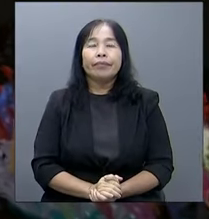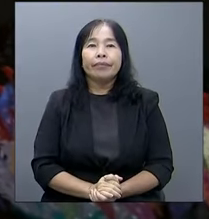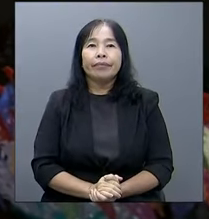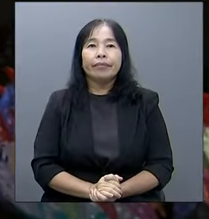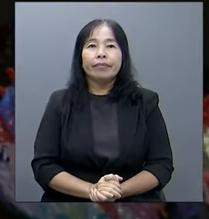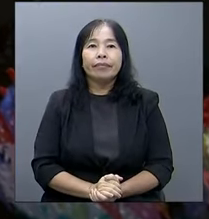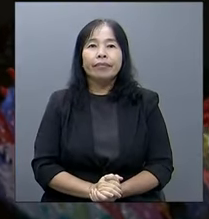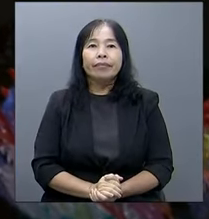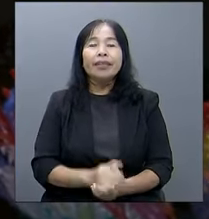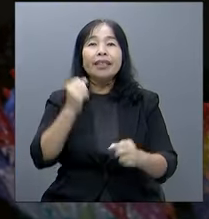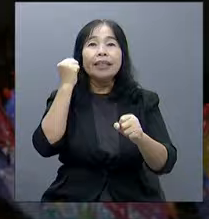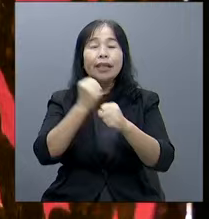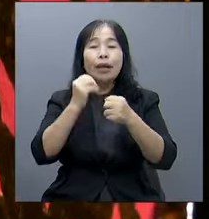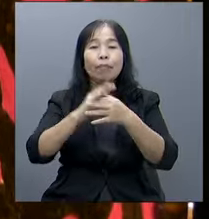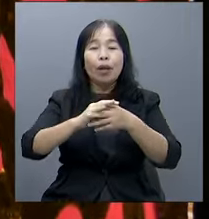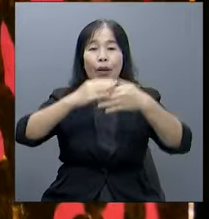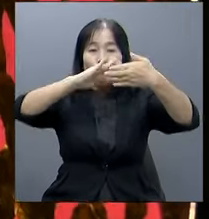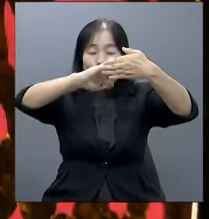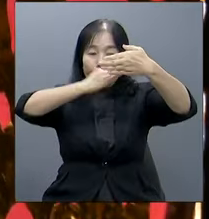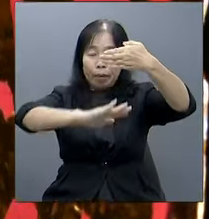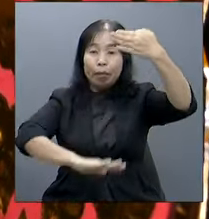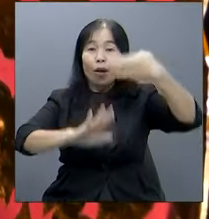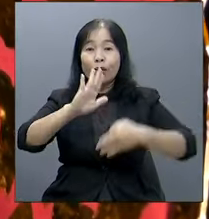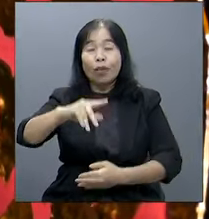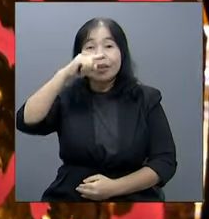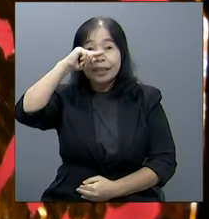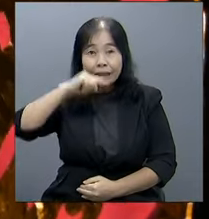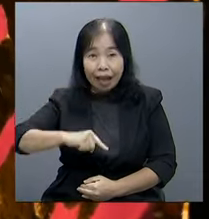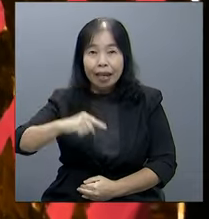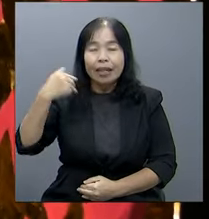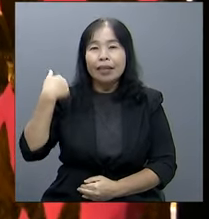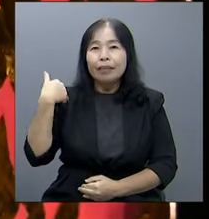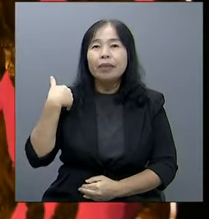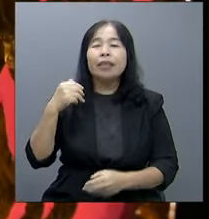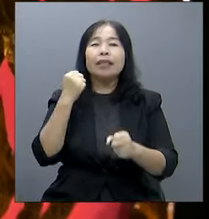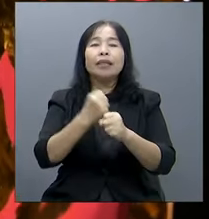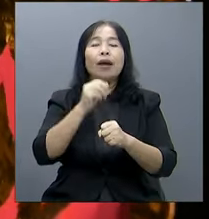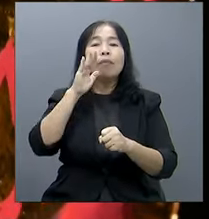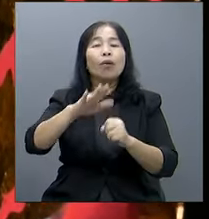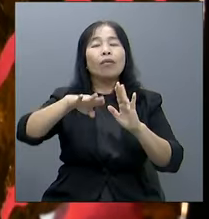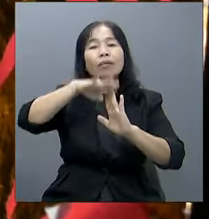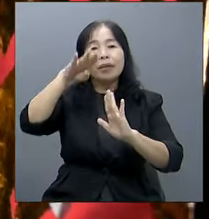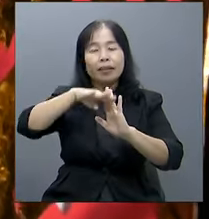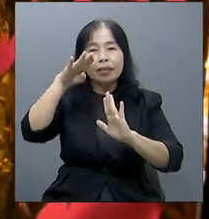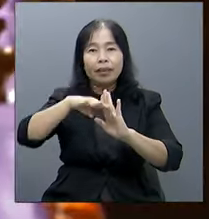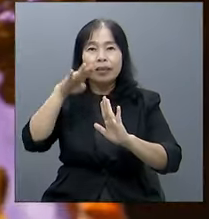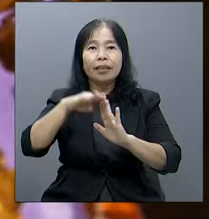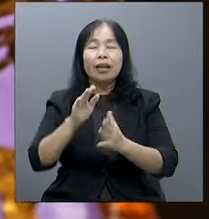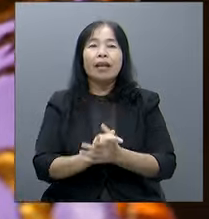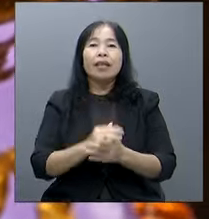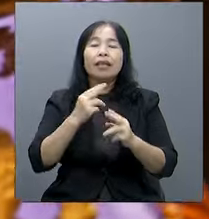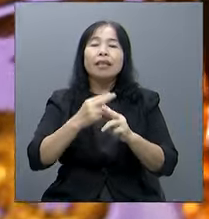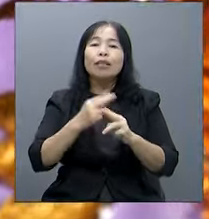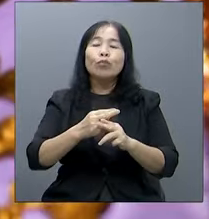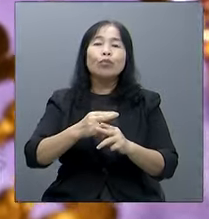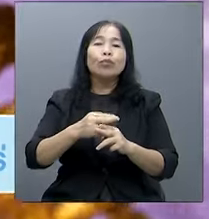นี่คอผลงานตรงร้านนาสีสนสวยงามทั้งตรงชัย ตรงสาย ผลงานตงร้นาบางส่วนค่ะของคุณสกายรัดผ